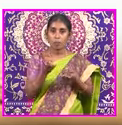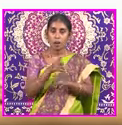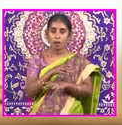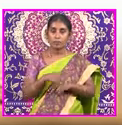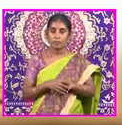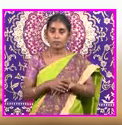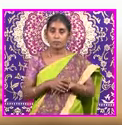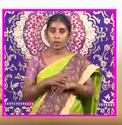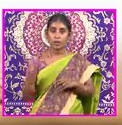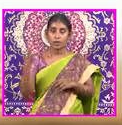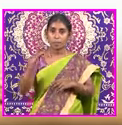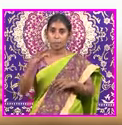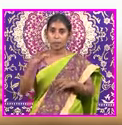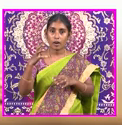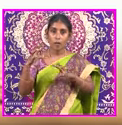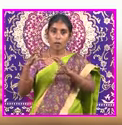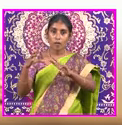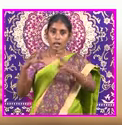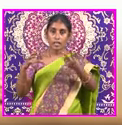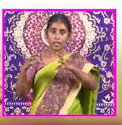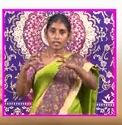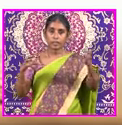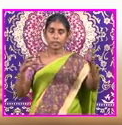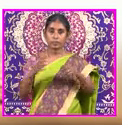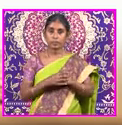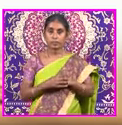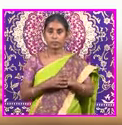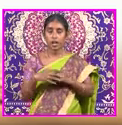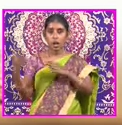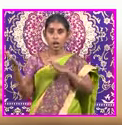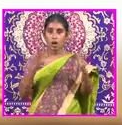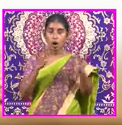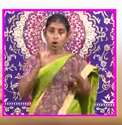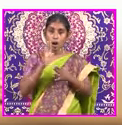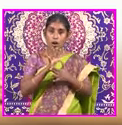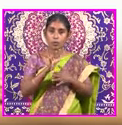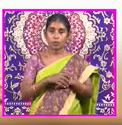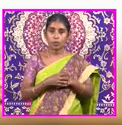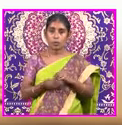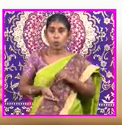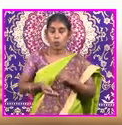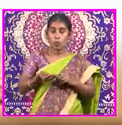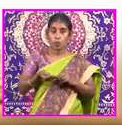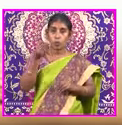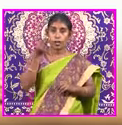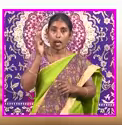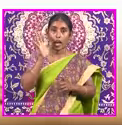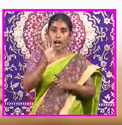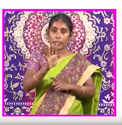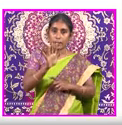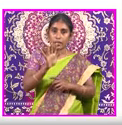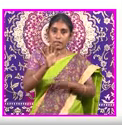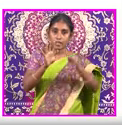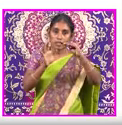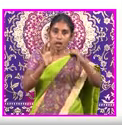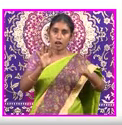அழுத்த பகுதியிலிருந்து தாழ்வழுத்த பகுதியை நோக்கி செல்கிறது, இதனால் வானிலை மற்றும் வெப்பநிலை வேறுபாடுகள் காணப்படுகிறது. அடுத்தது வந்து